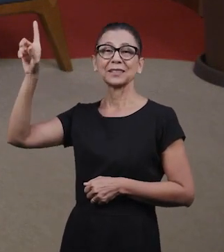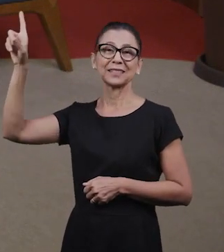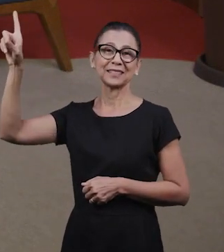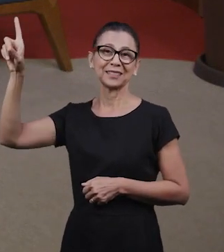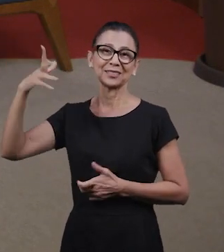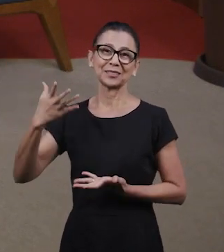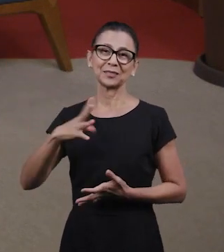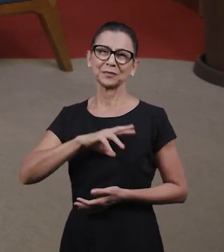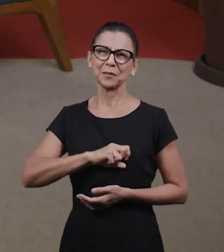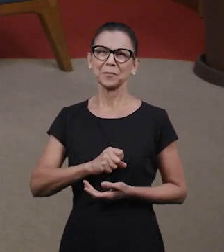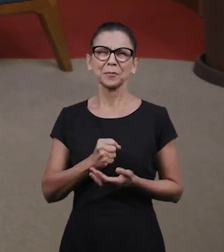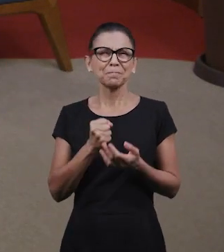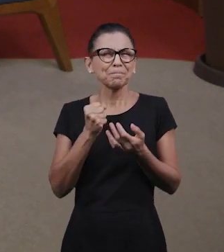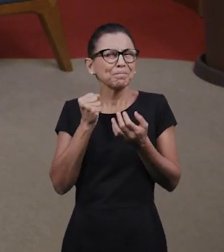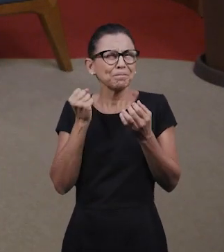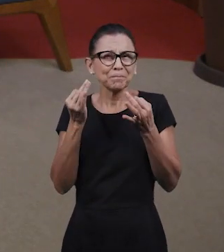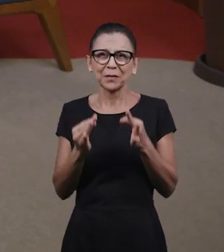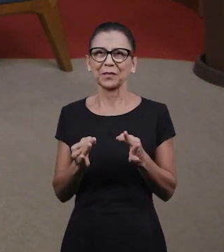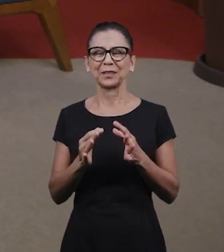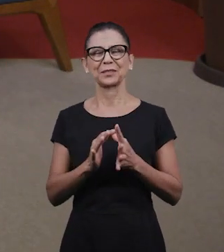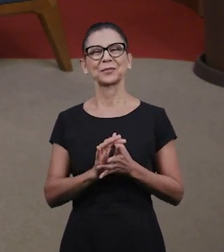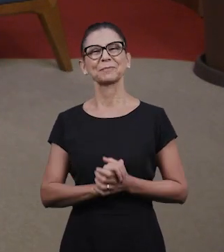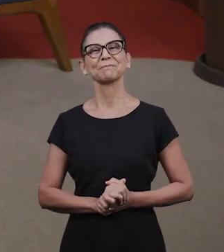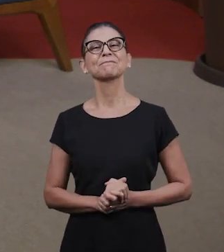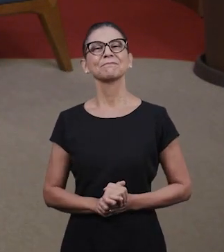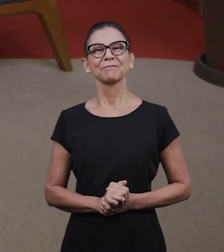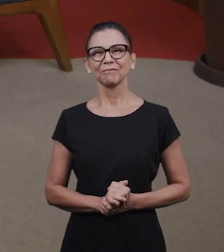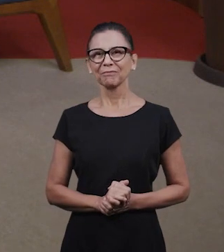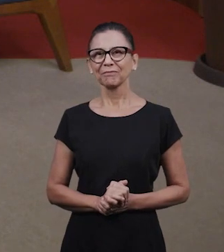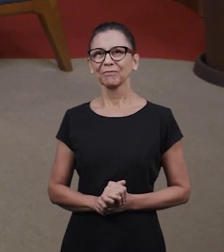vous ai choisi. C'est l'amour parfait. Gloire à Dieu.